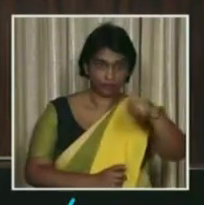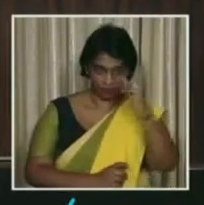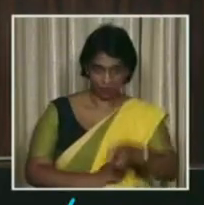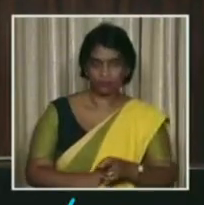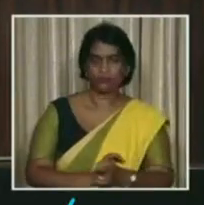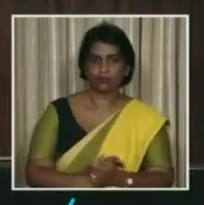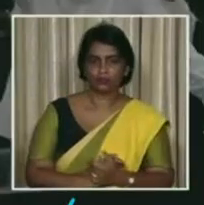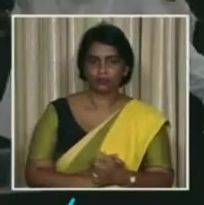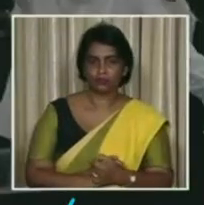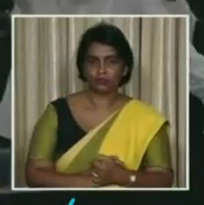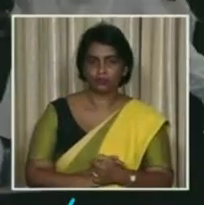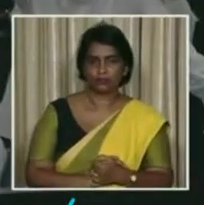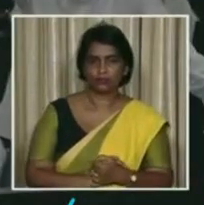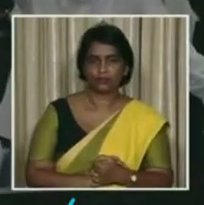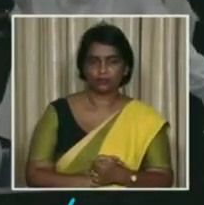සභාව එකඟද?